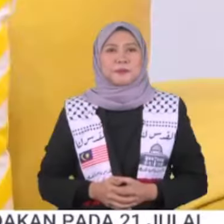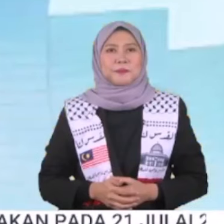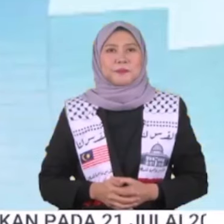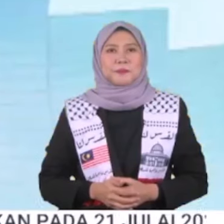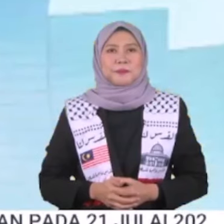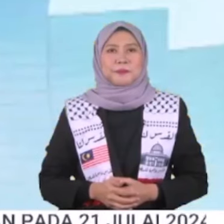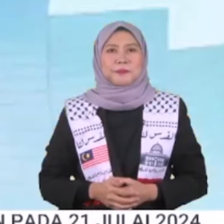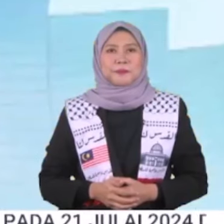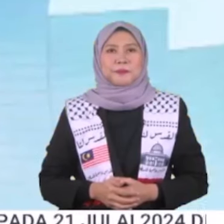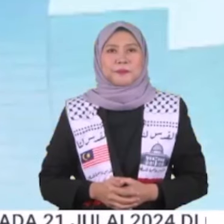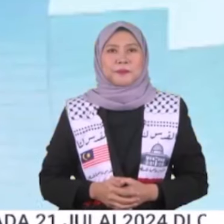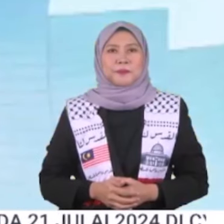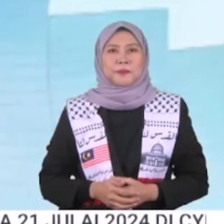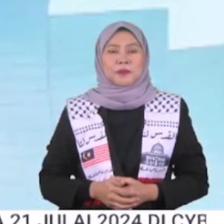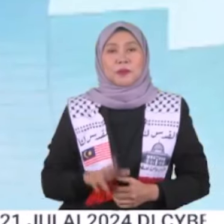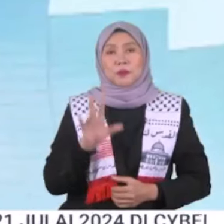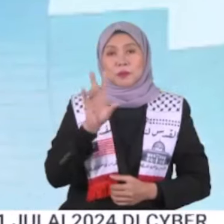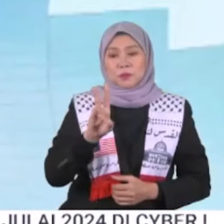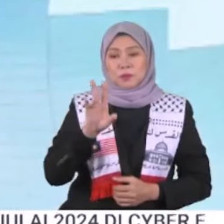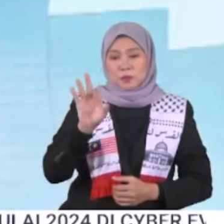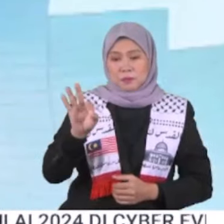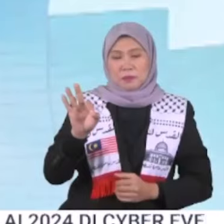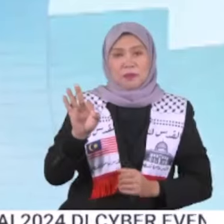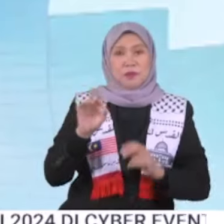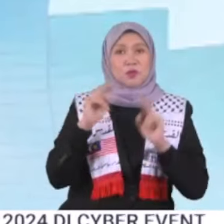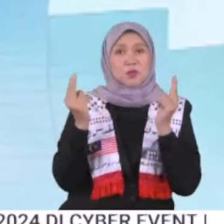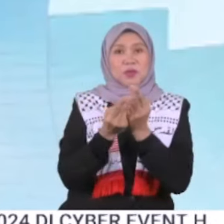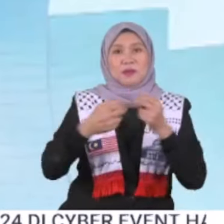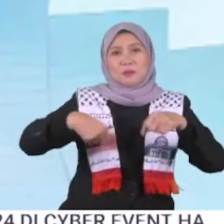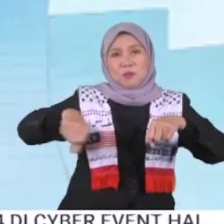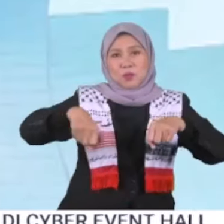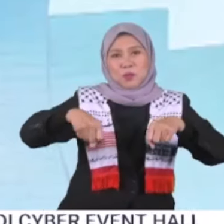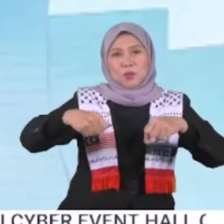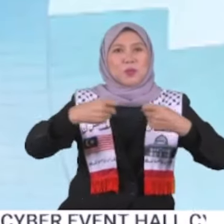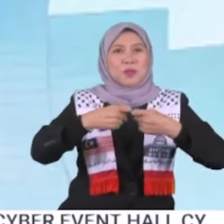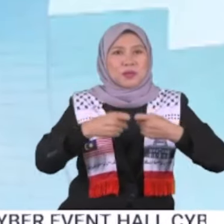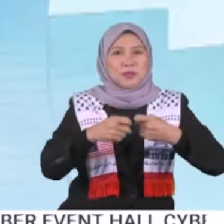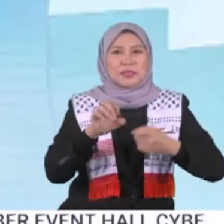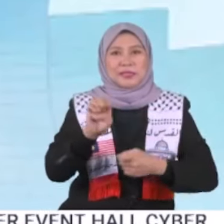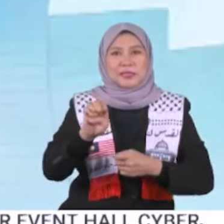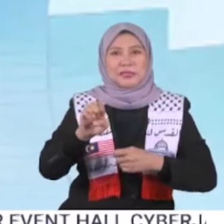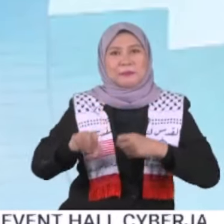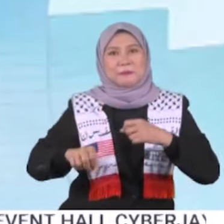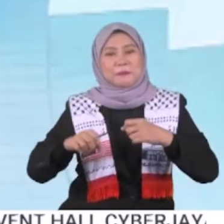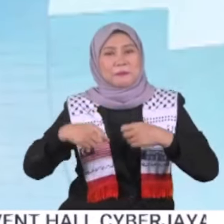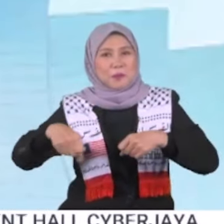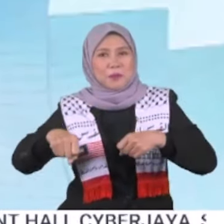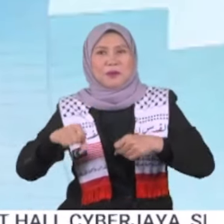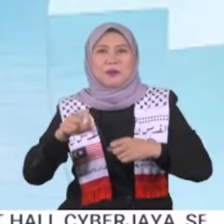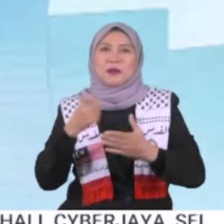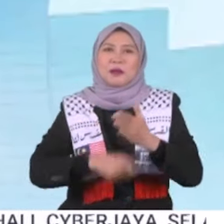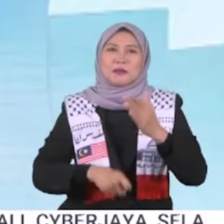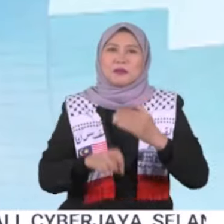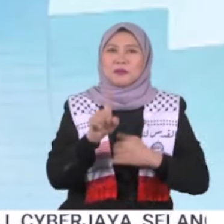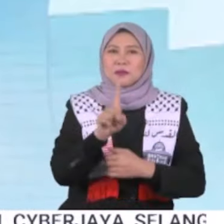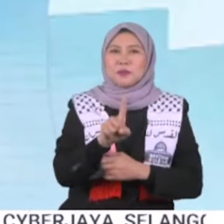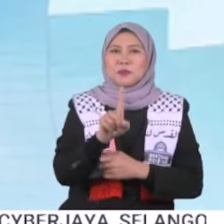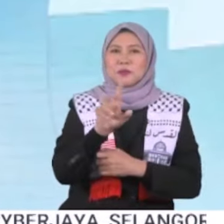fungsi. Sebanyak 79 unit motosikal elektrik atau e-bike bernilai